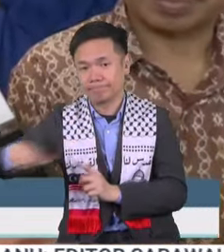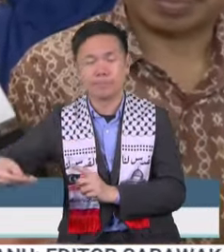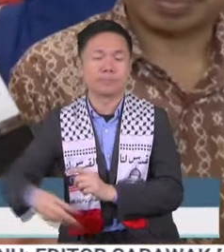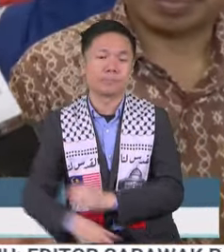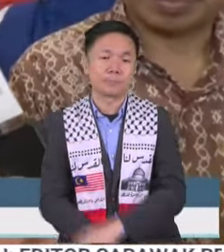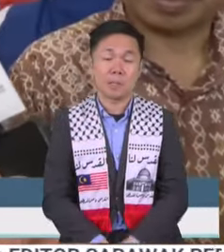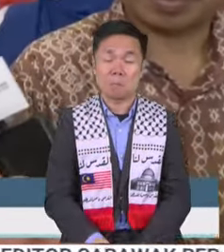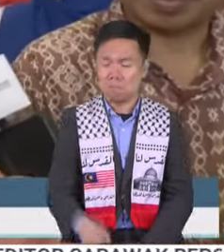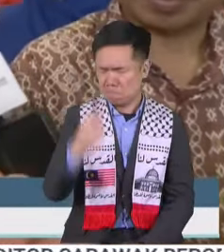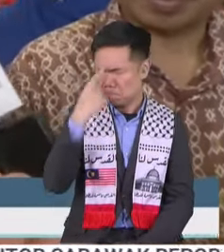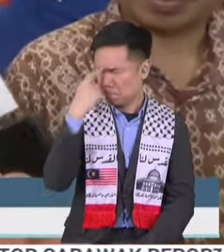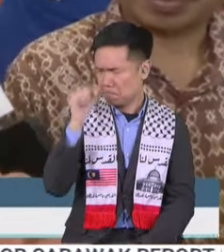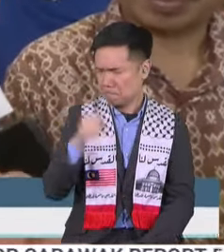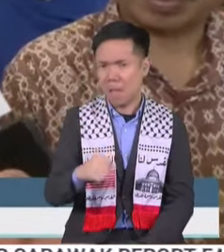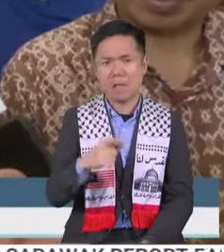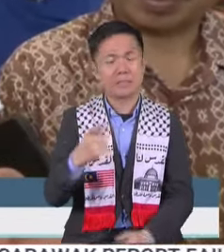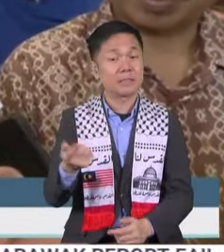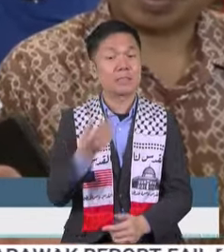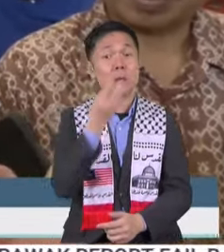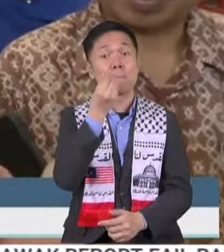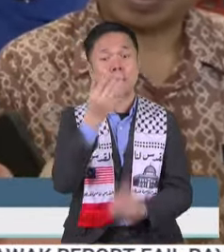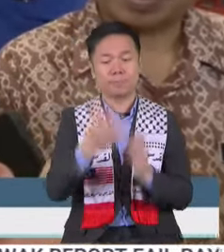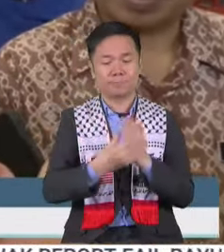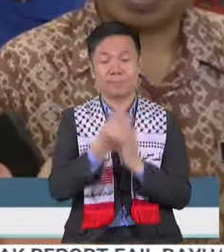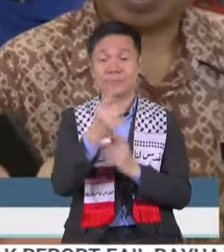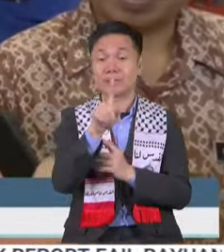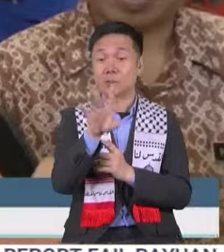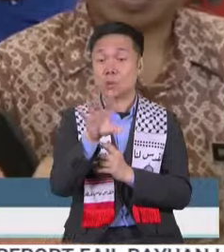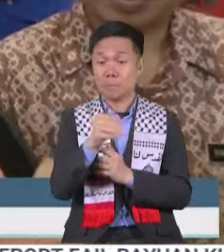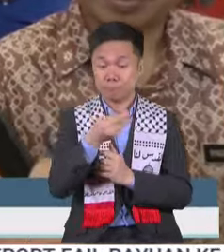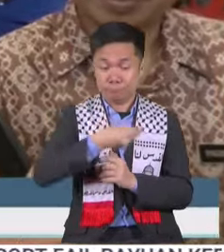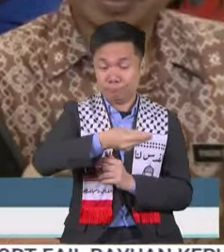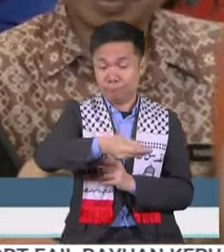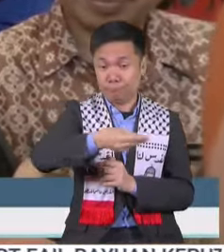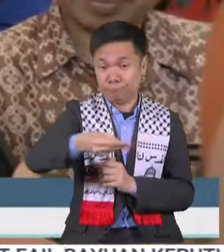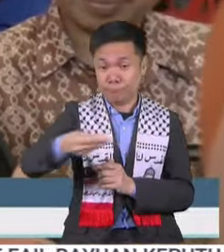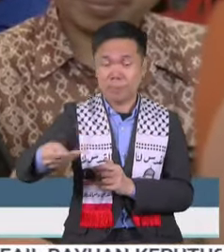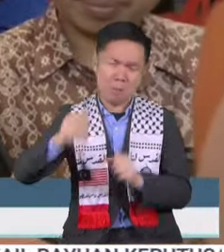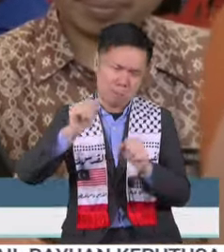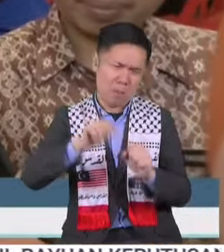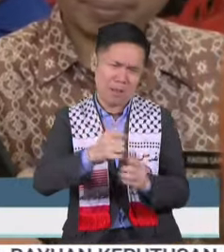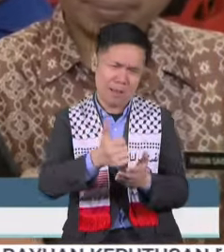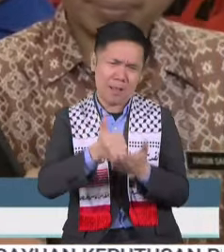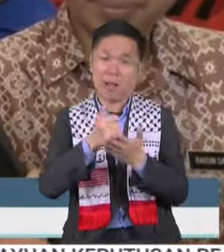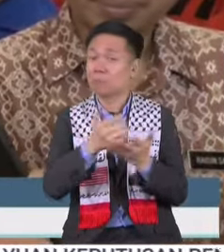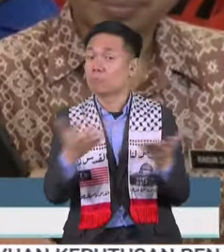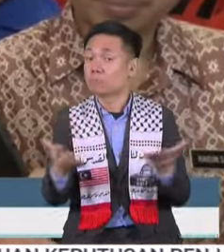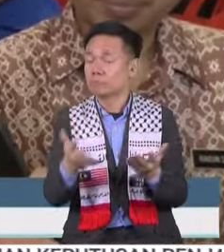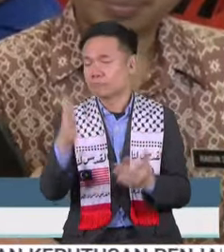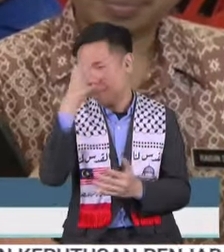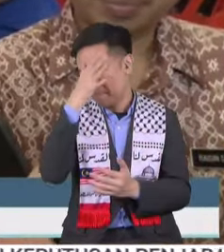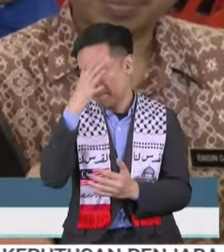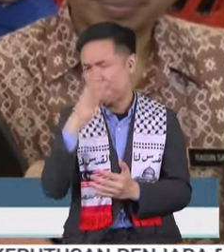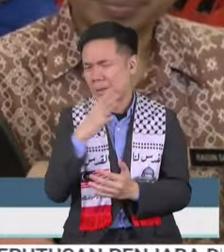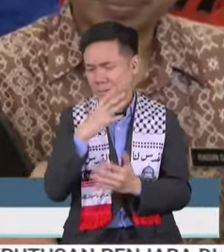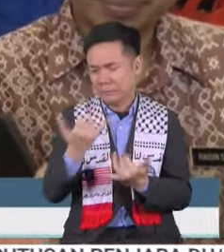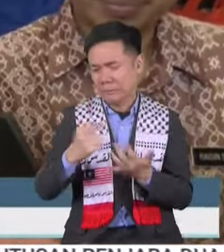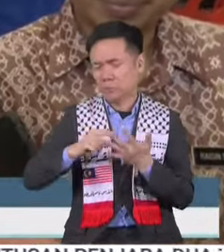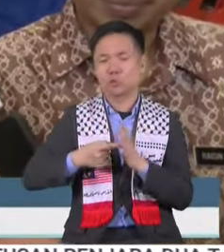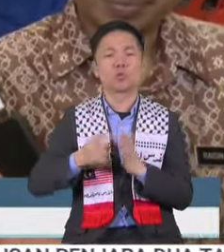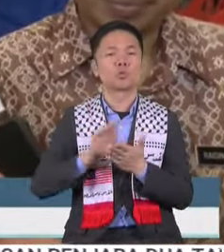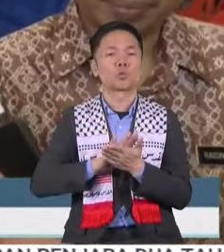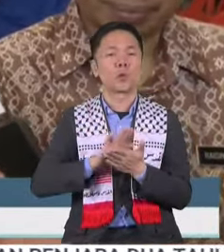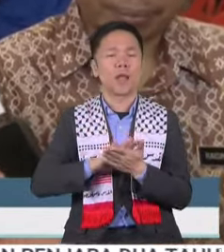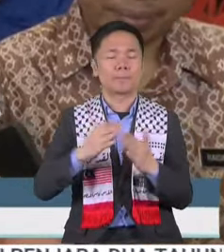ini bantuan sekurang-kurangnya dapat membantu meringankan bebanan ibu bapa untuk awal persekolahan